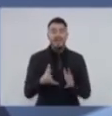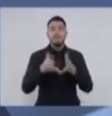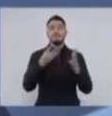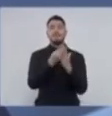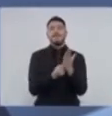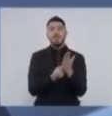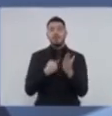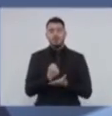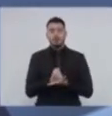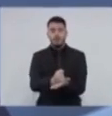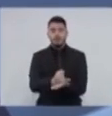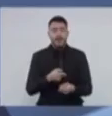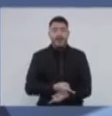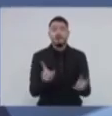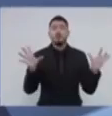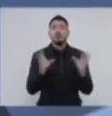αφορά